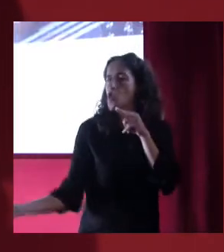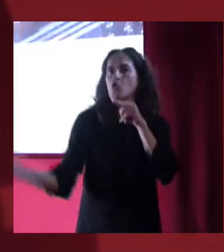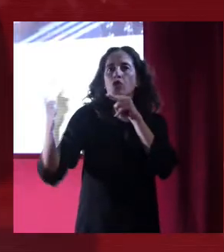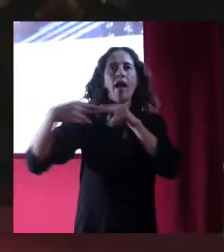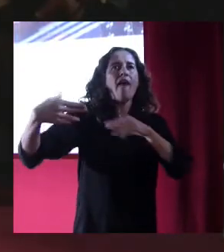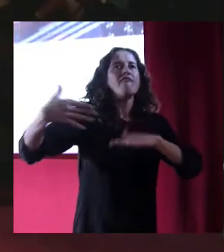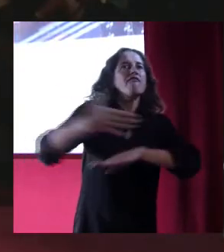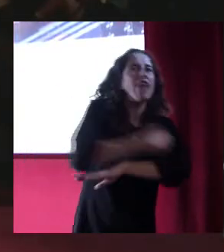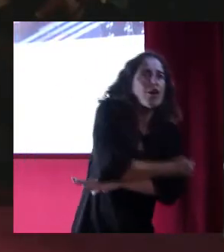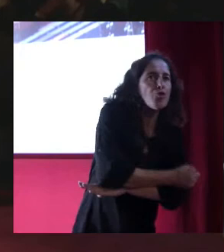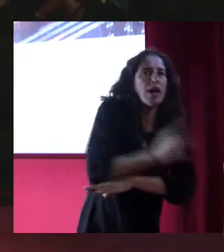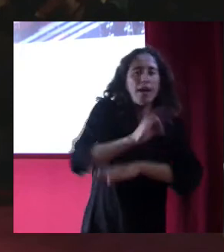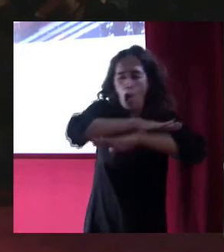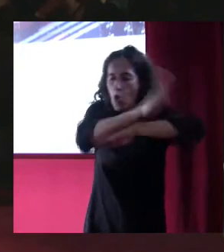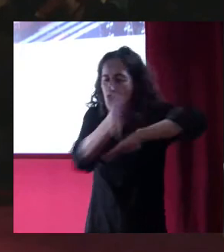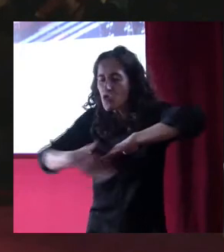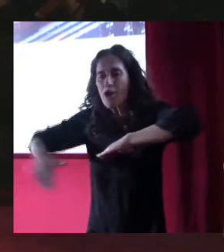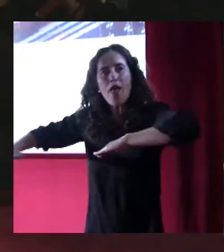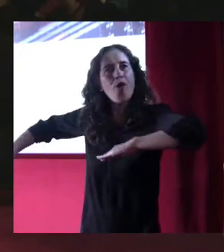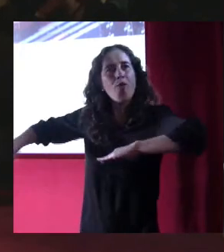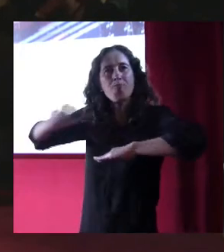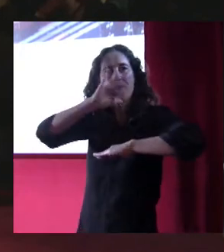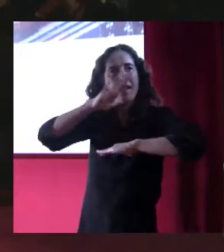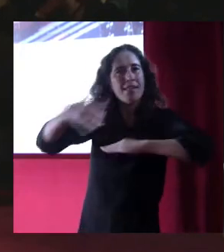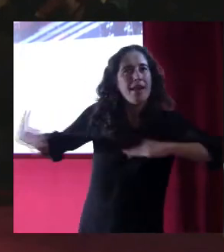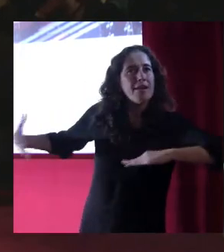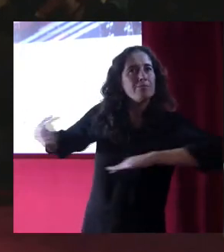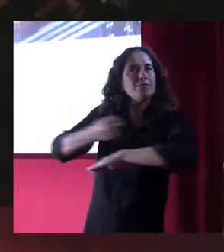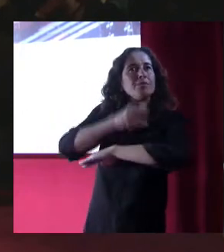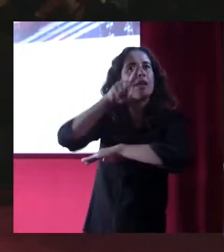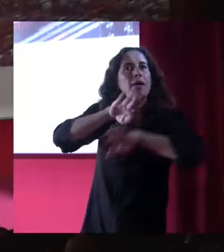ferrocarril, un corredor de Mediterrani i una plataforma logística.